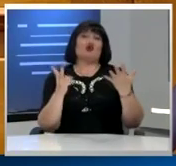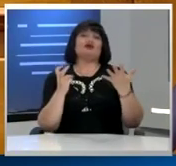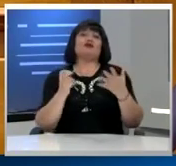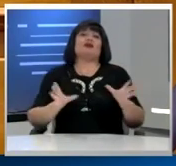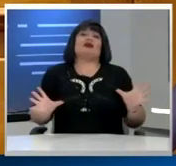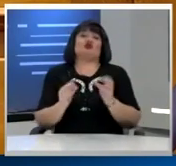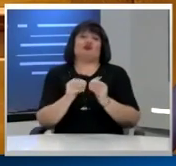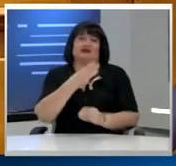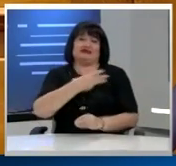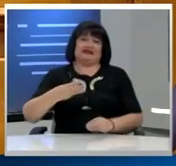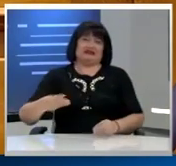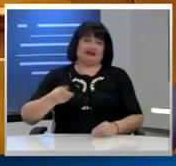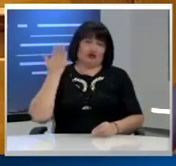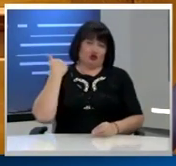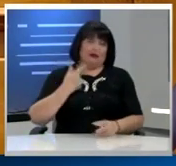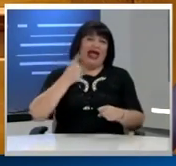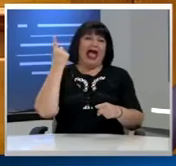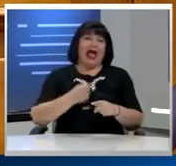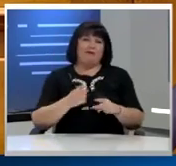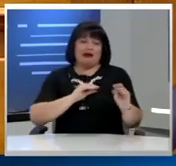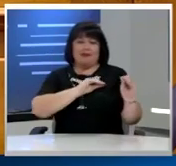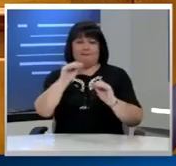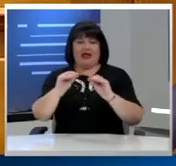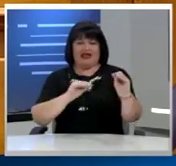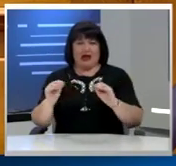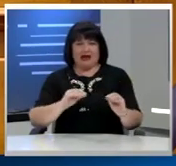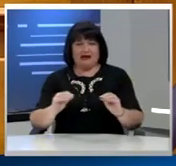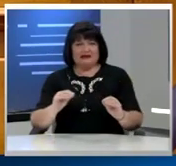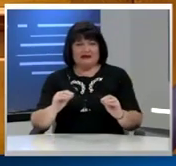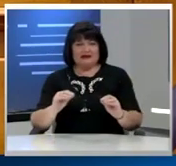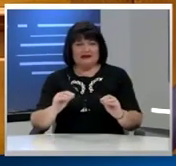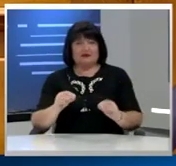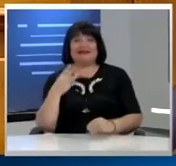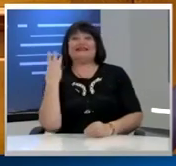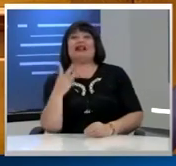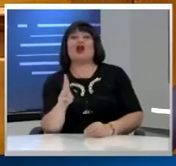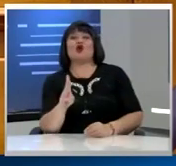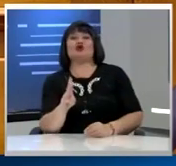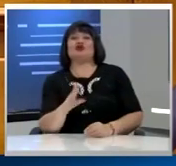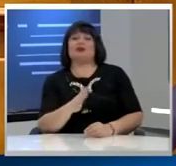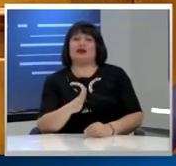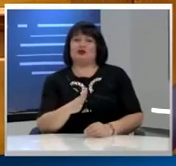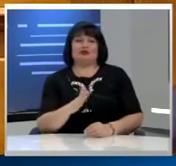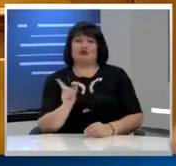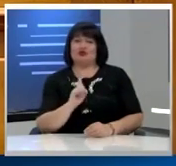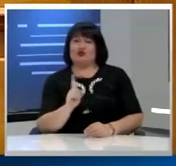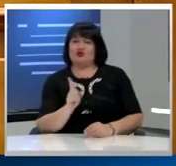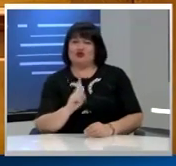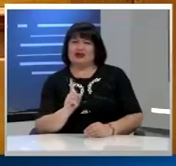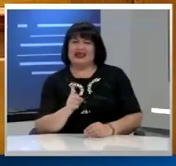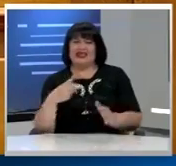770. Οι απλοί μετακλητοί ήταν περί τους 300 και όχι